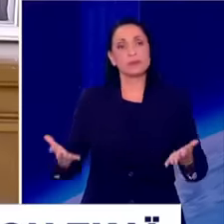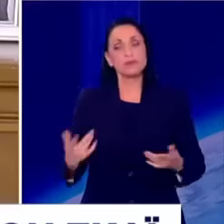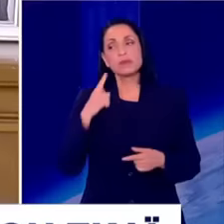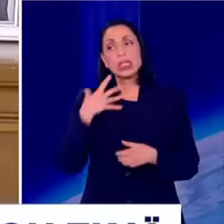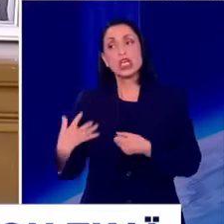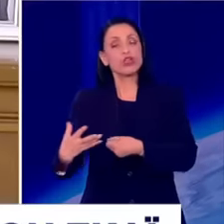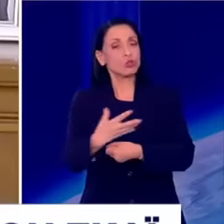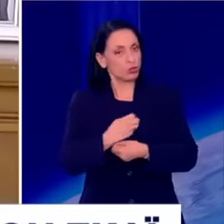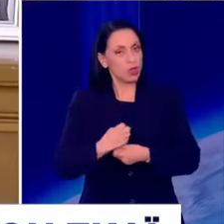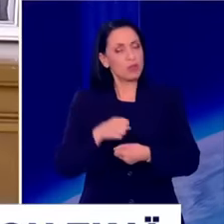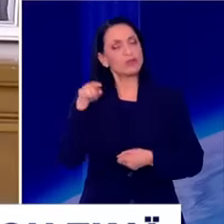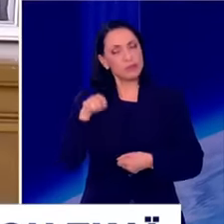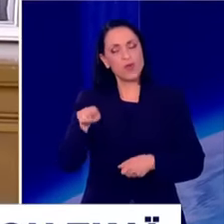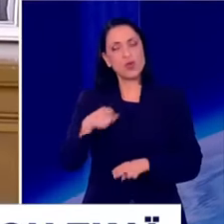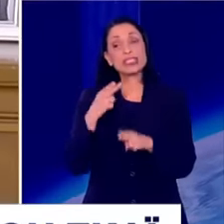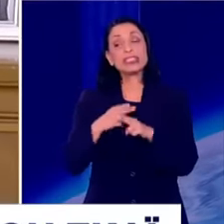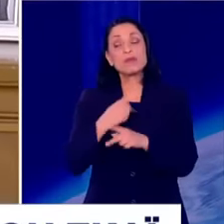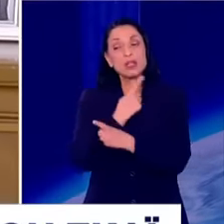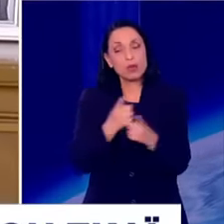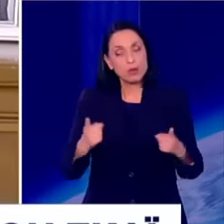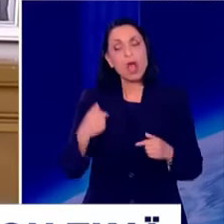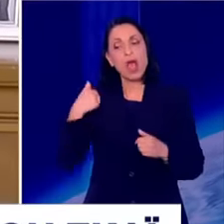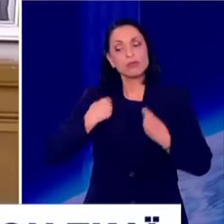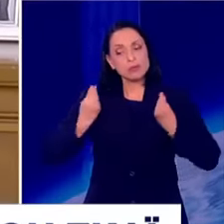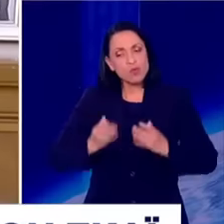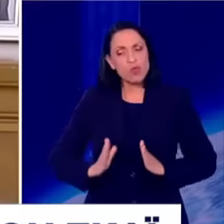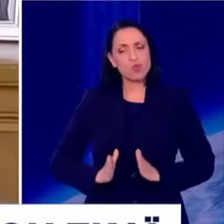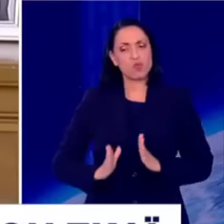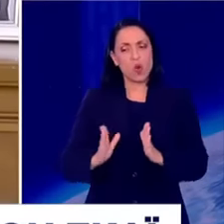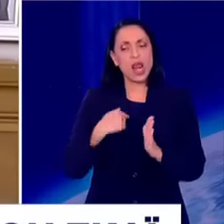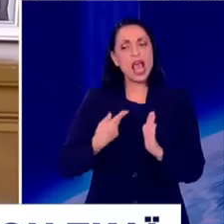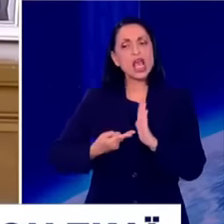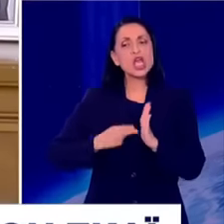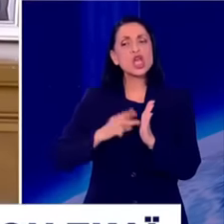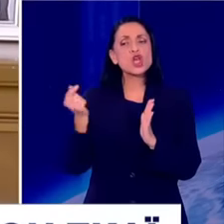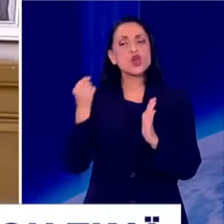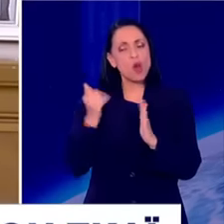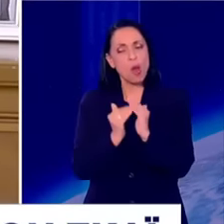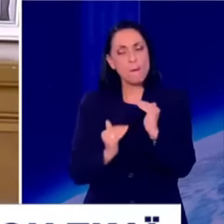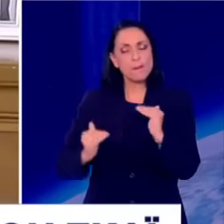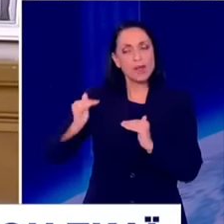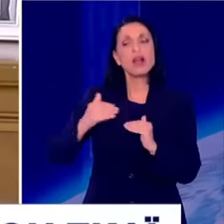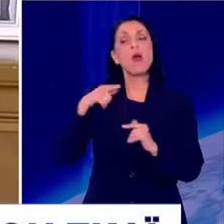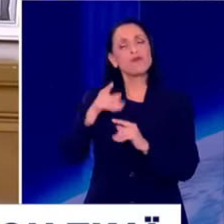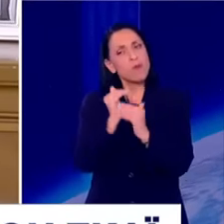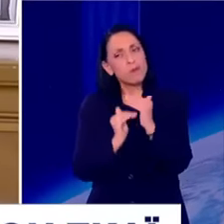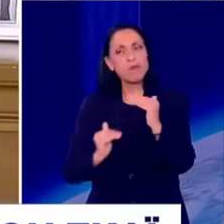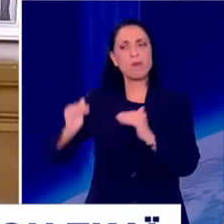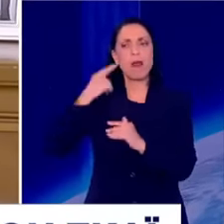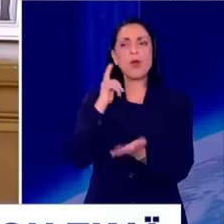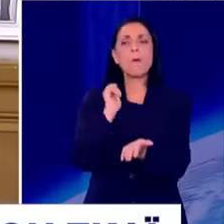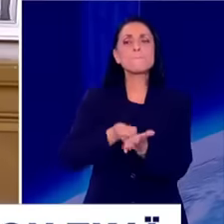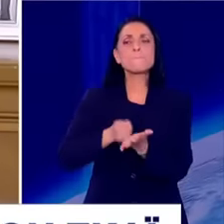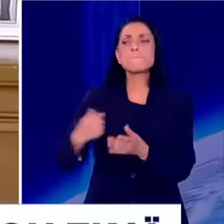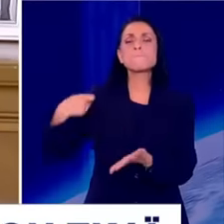εισοδήματα, ναι. γιατί έχει μεγάλη σημασία αυτό. Όσο λοιπόν καλύτερα πηγαίνει η οικονομία, τόσο περισσότερο θα αυξάνονται οι μισθοί. Και τελικά